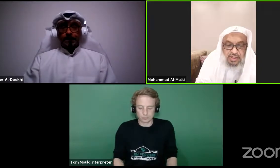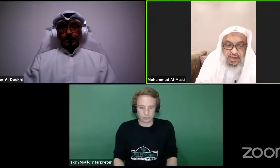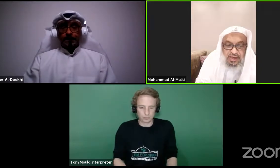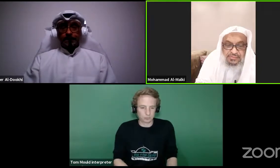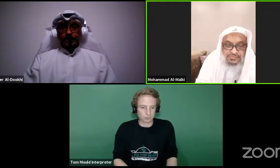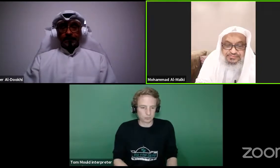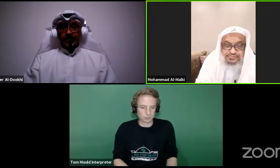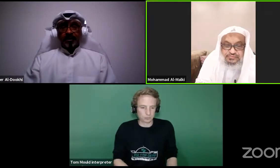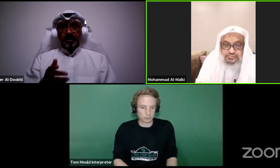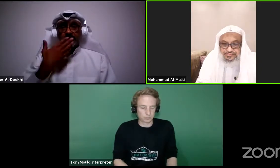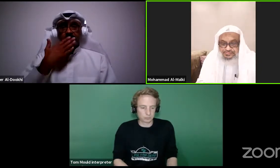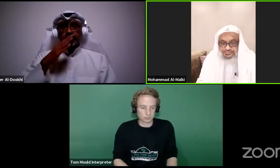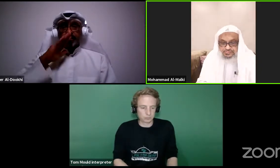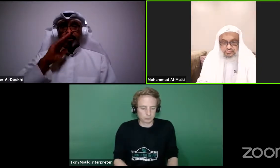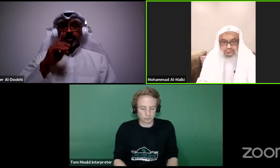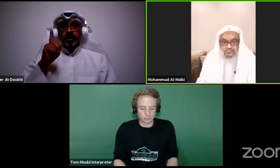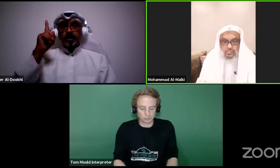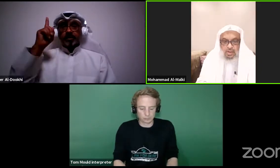الحمد لله